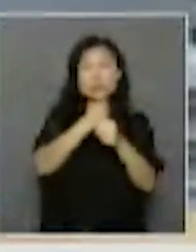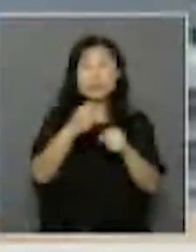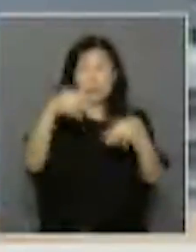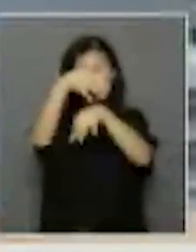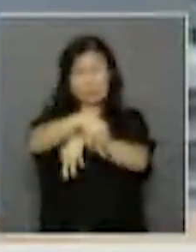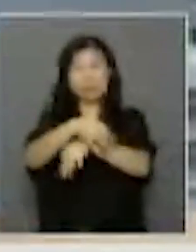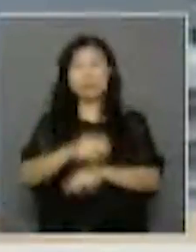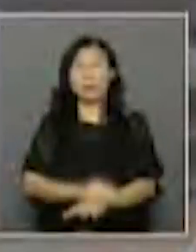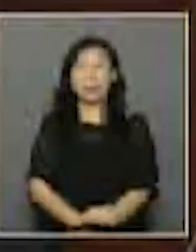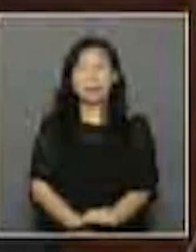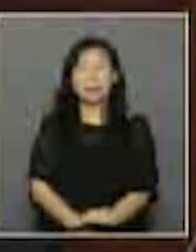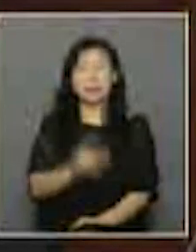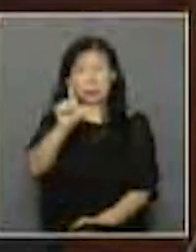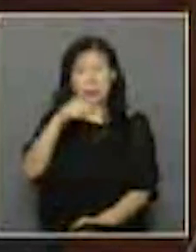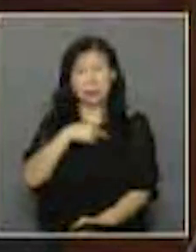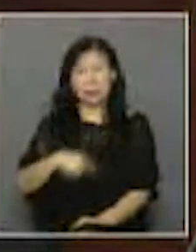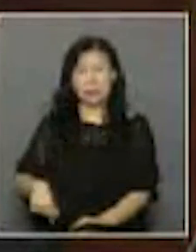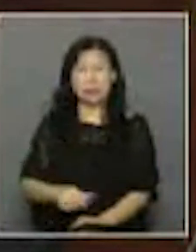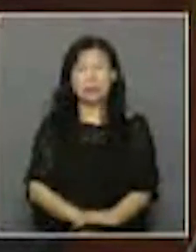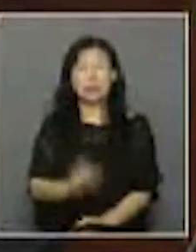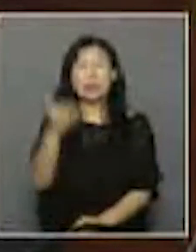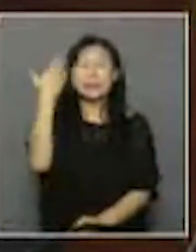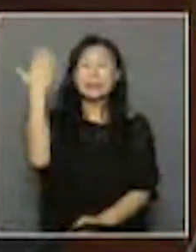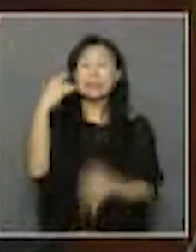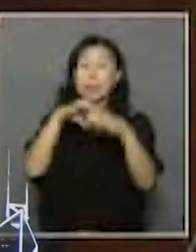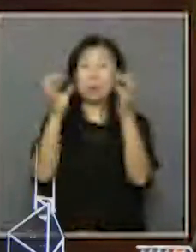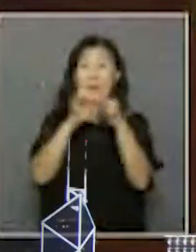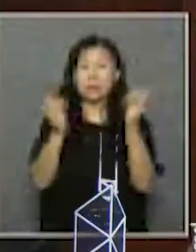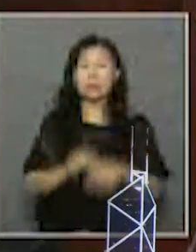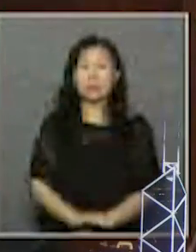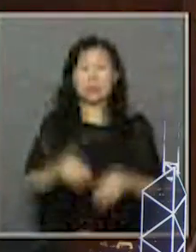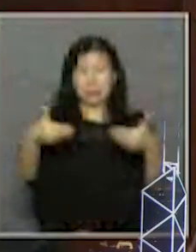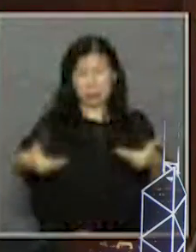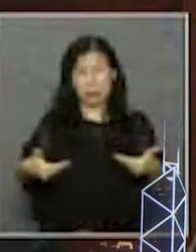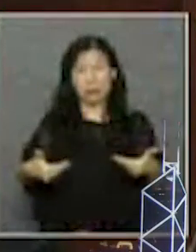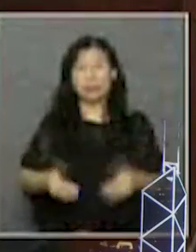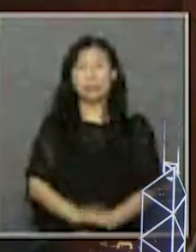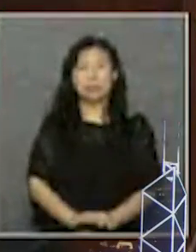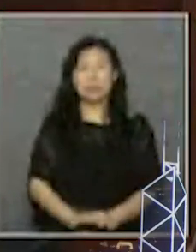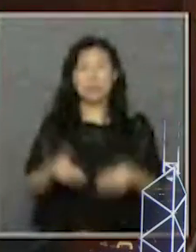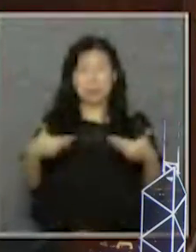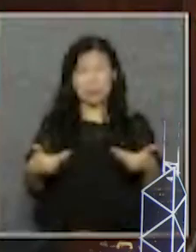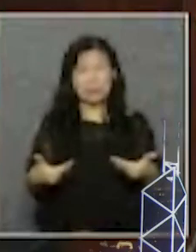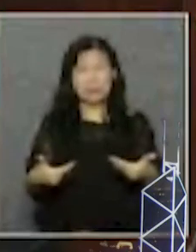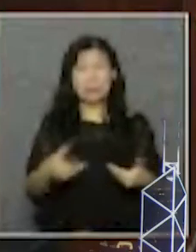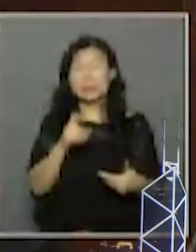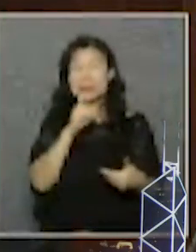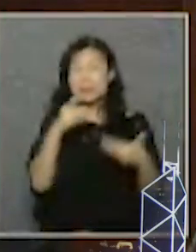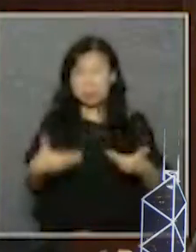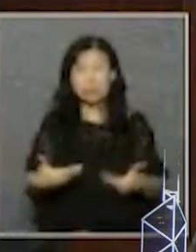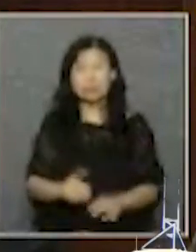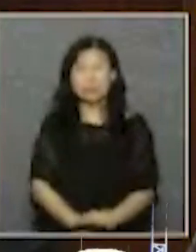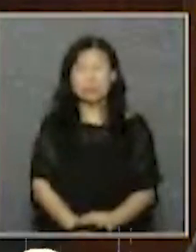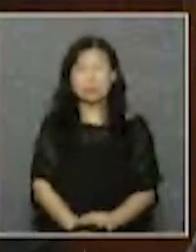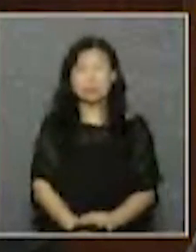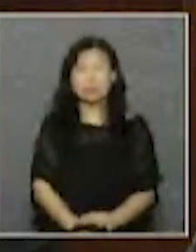係 梁議員唔關以前唔以前，我依家同你講緊係現在，根據我哋現有嘅